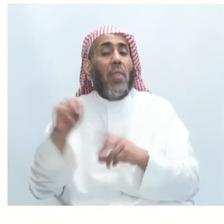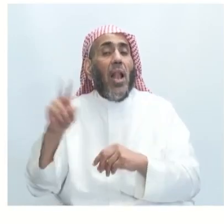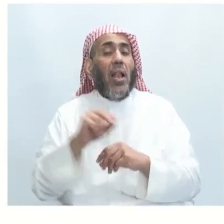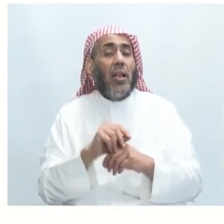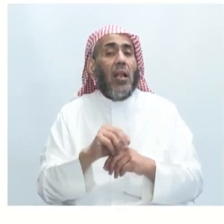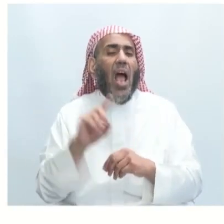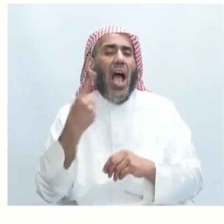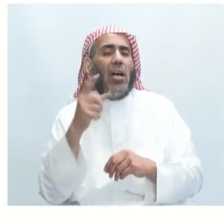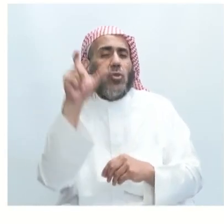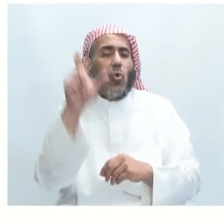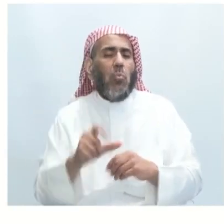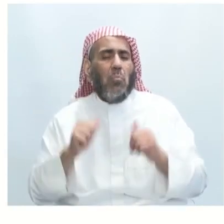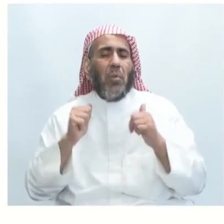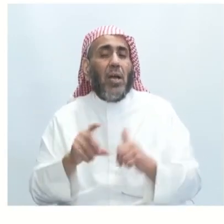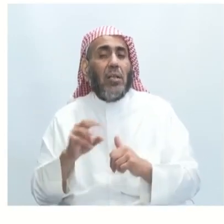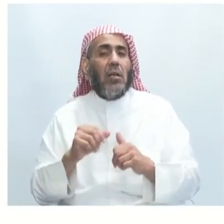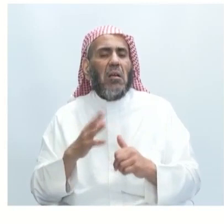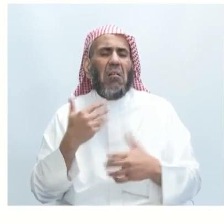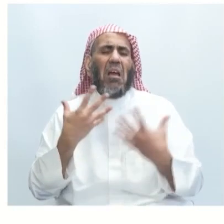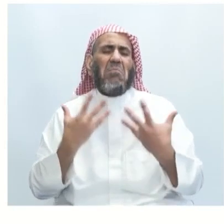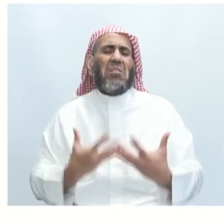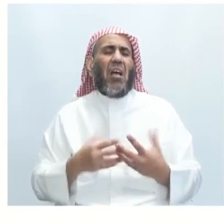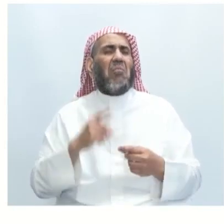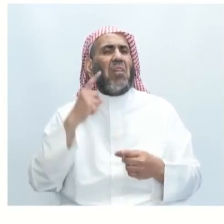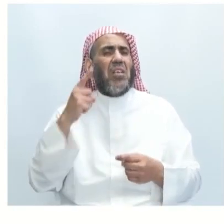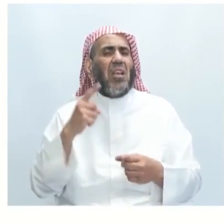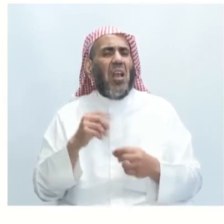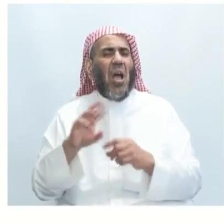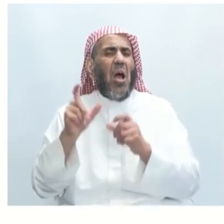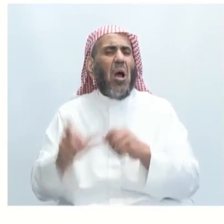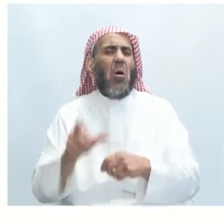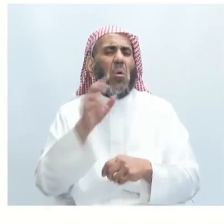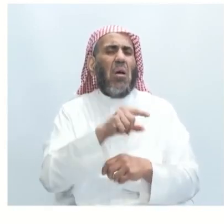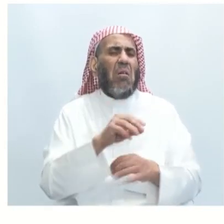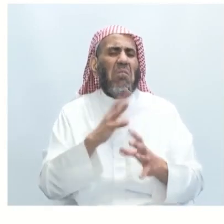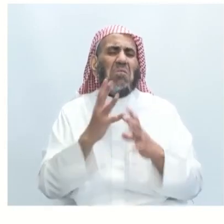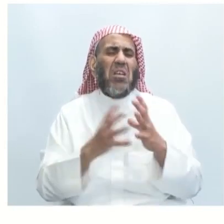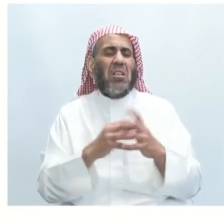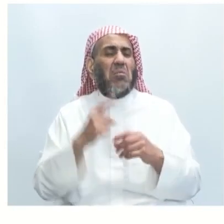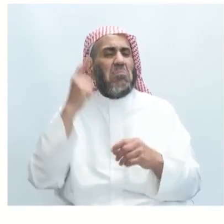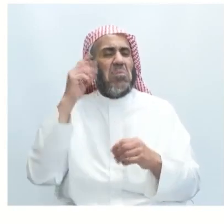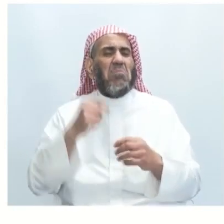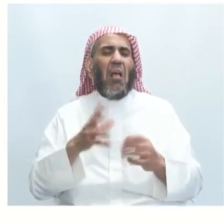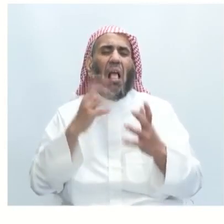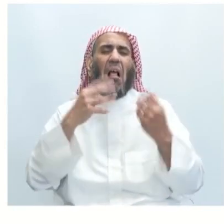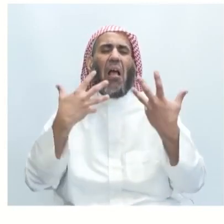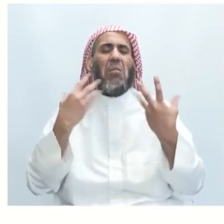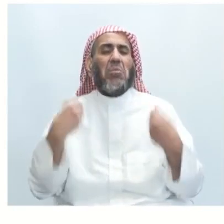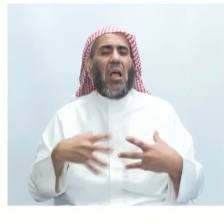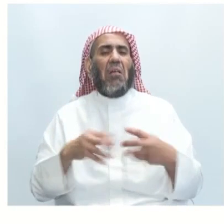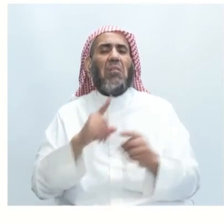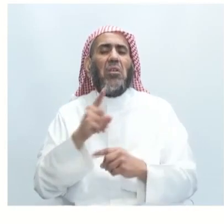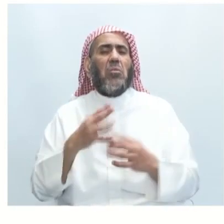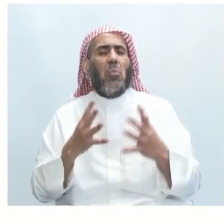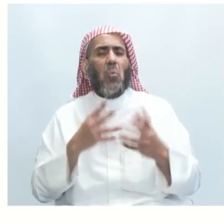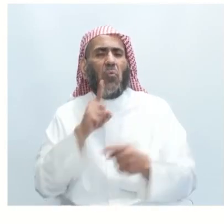قل احدهم فكانت حالته غير مرتاحه فيجد ان هؤلاء في حاله مزاجيه غير مرتاحه فنجد